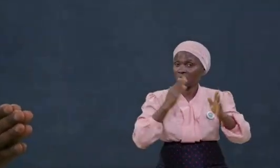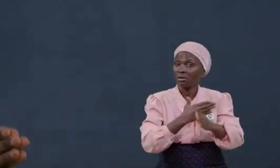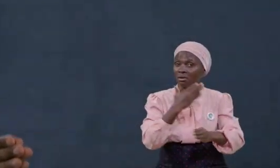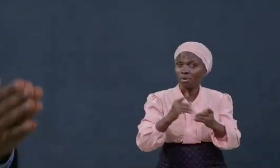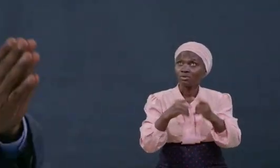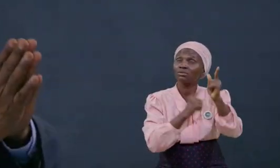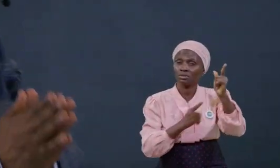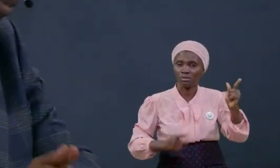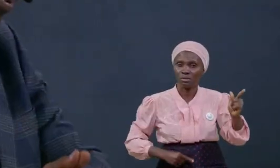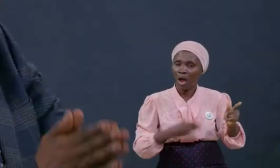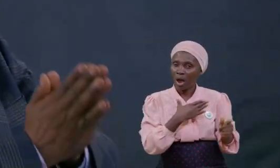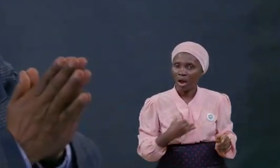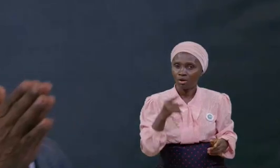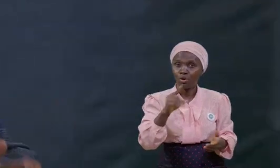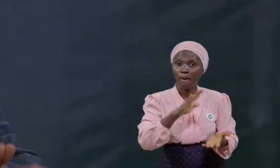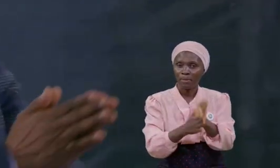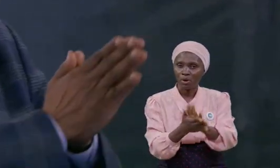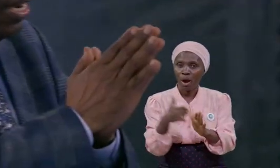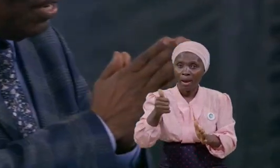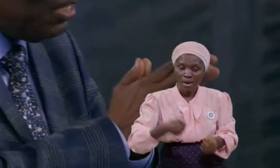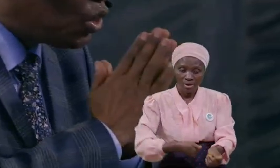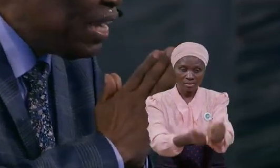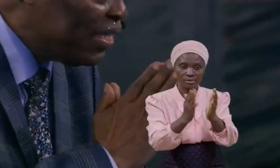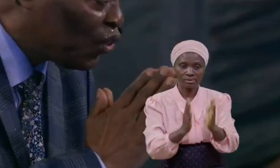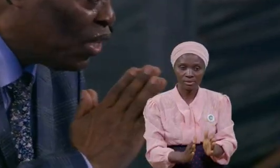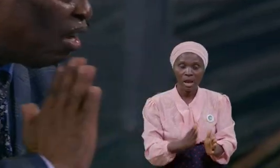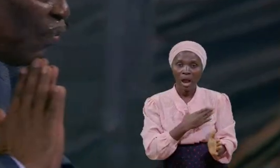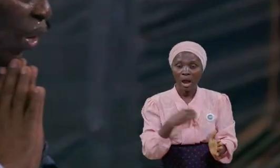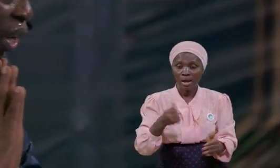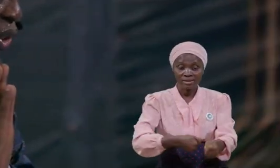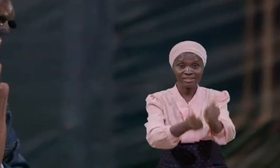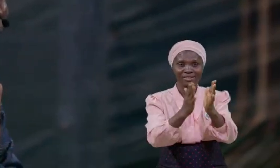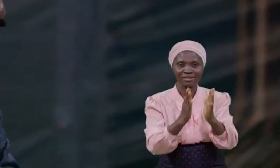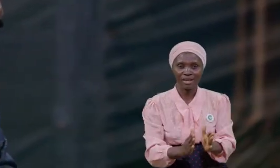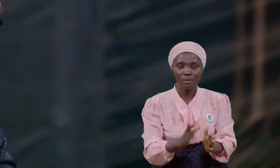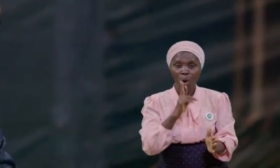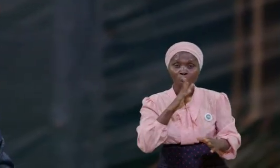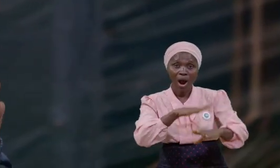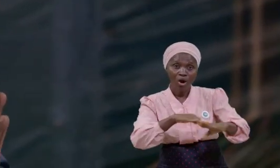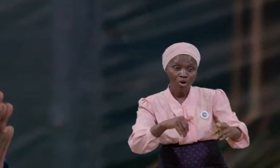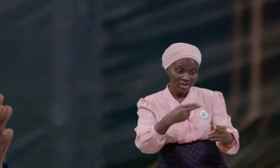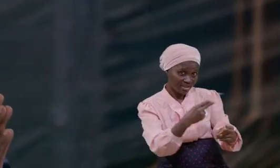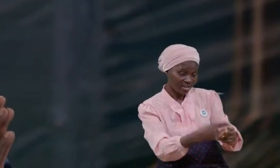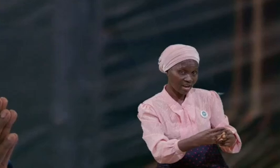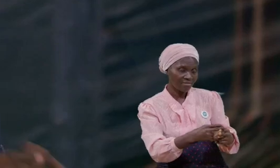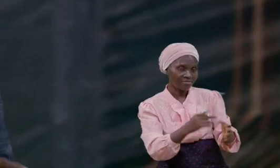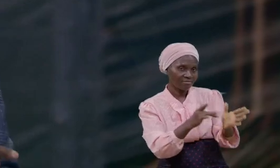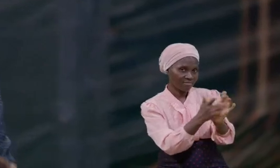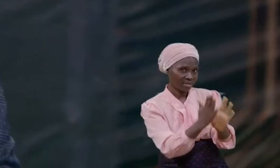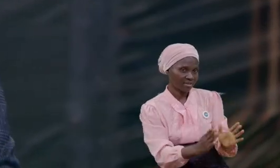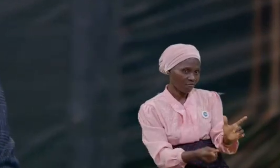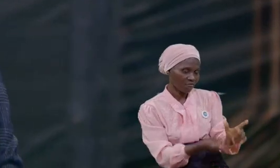deviens disciple, et les disciples étaient appelés chrétiens pour la première fois à